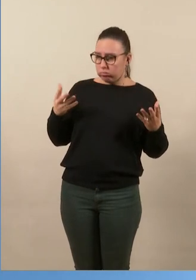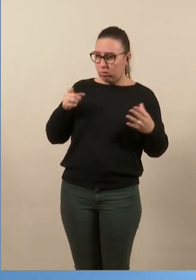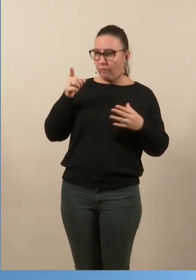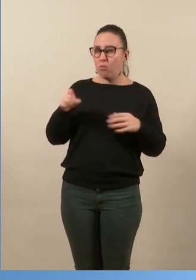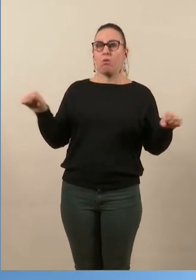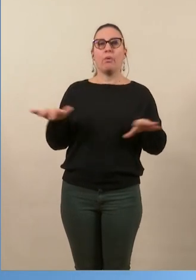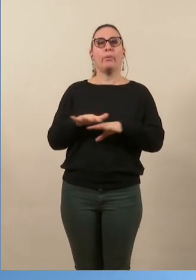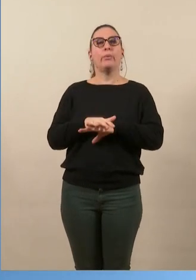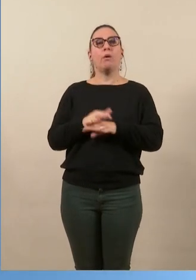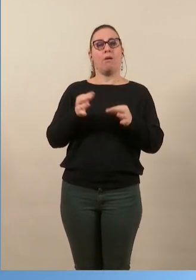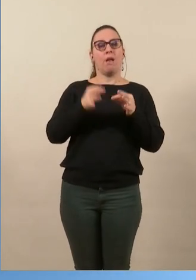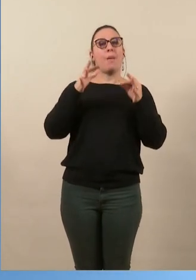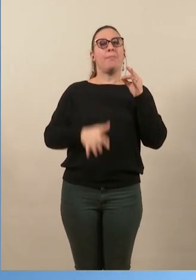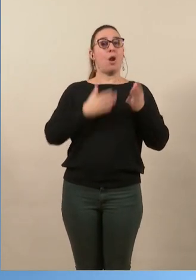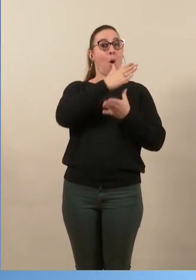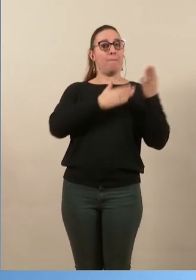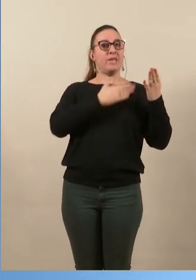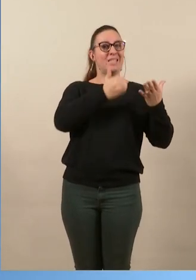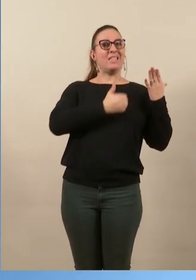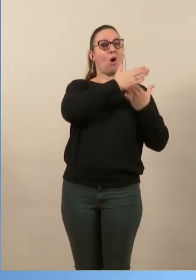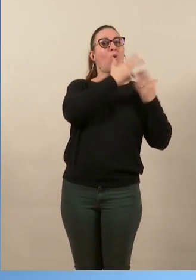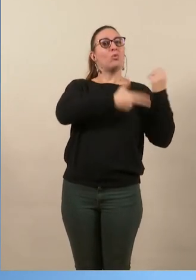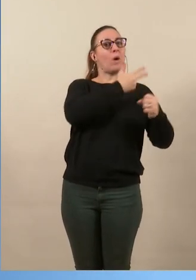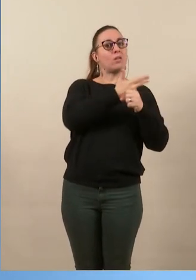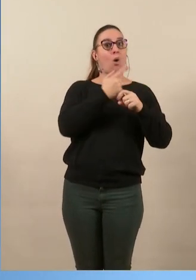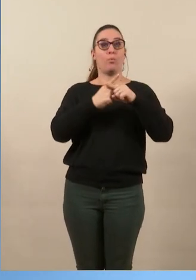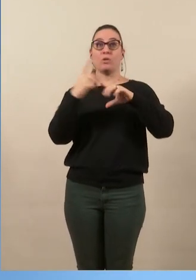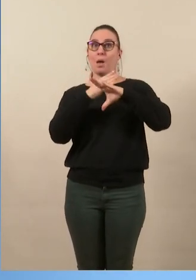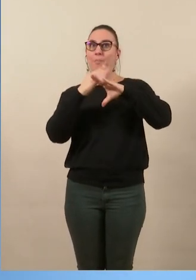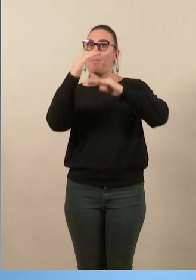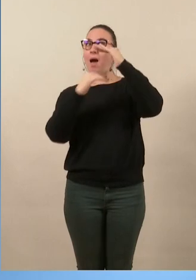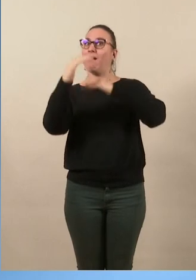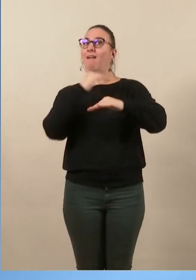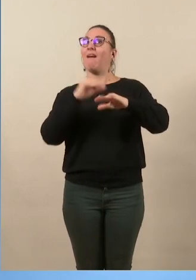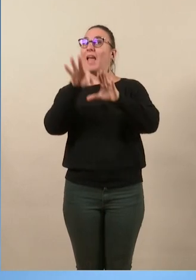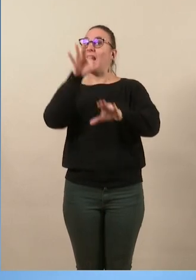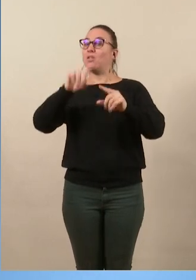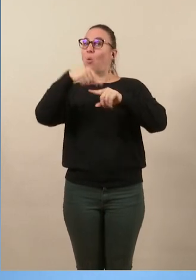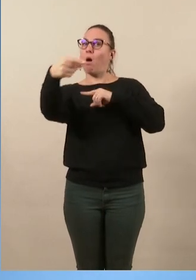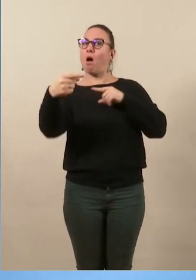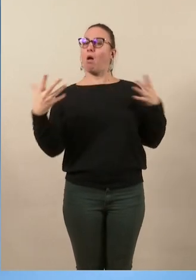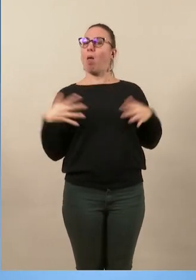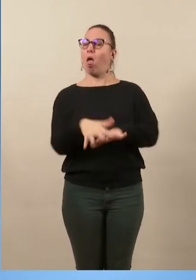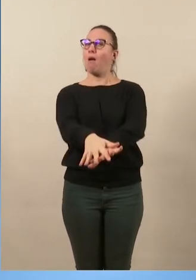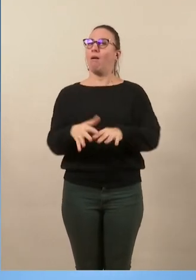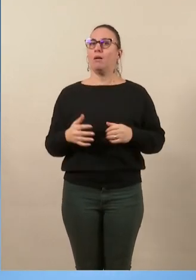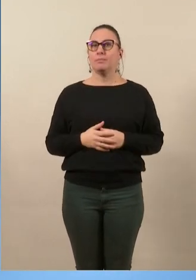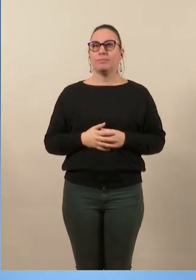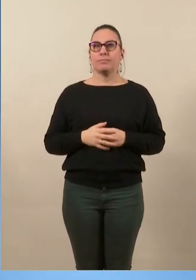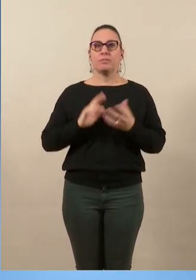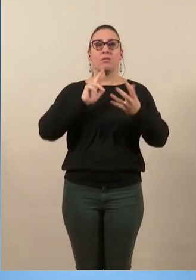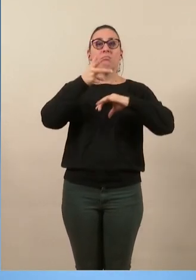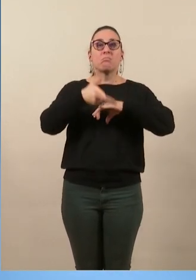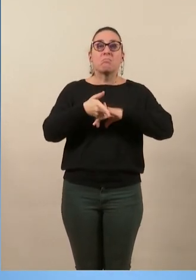entre un bilan demiandat et un préprogramme électoral pour les prochaines élections pour le développement durable